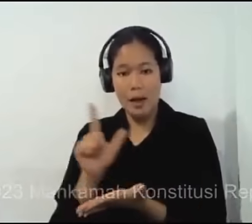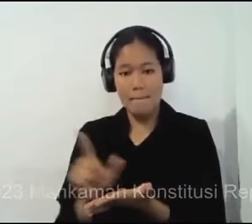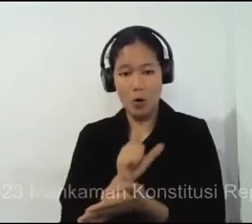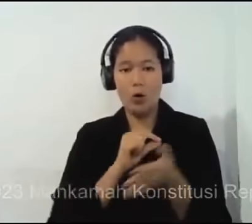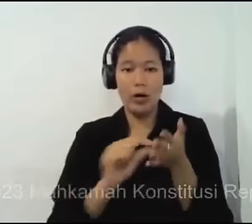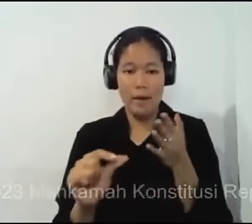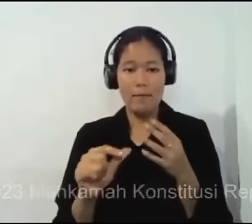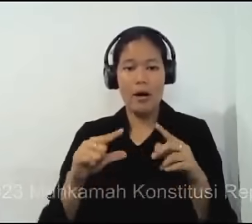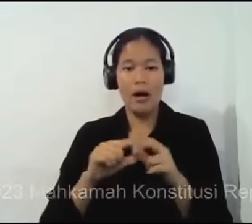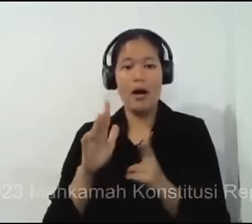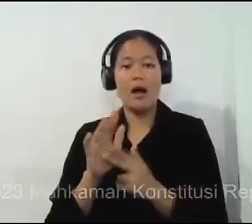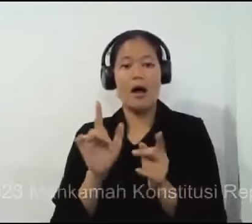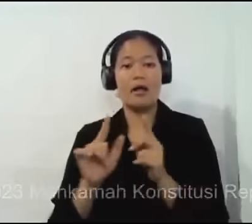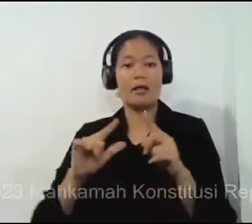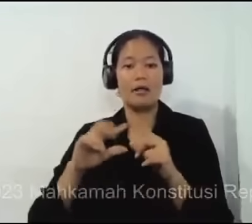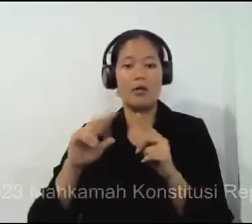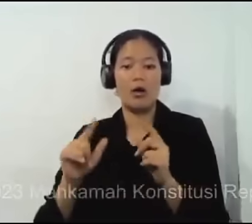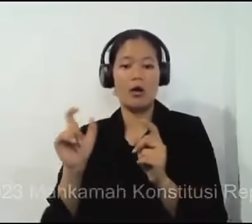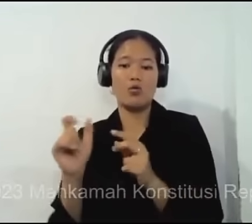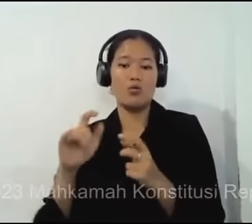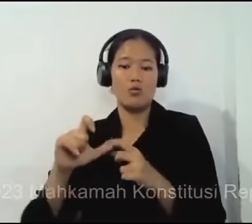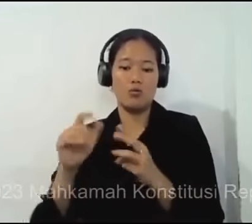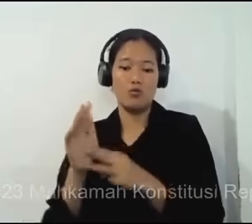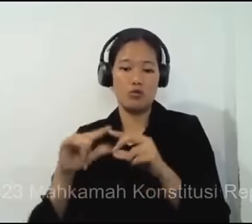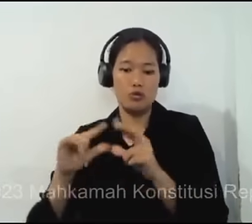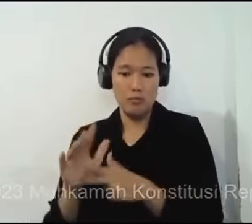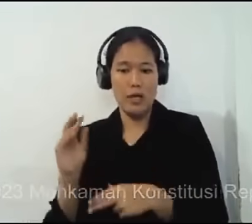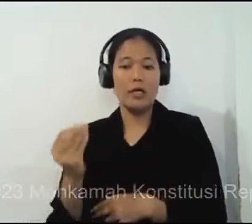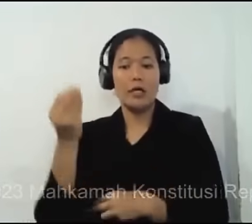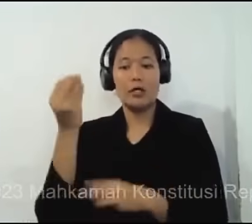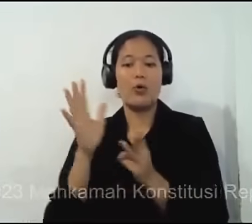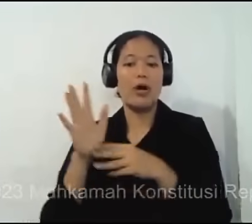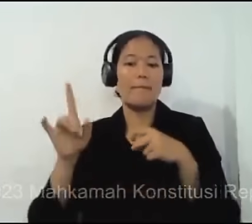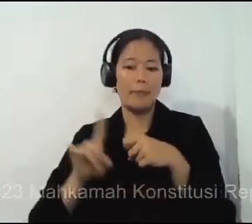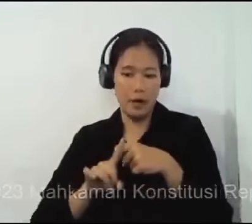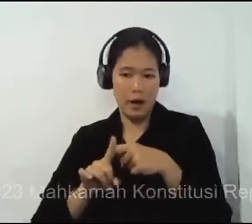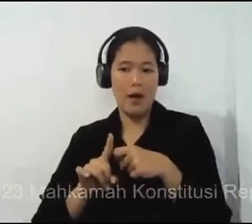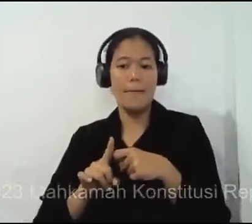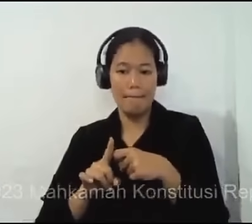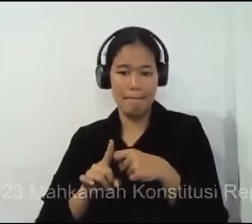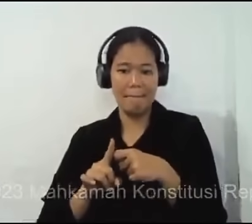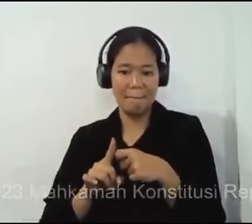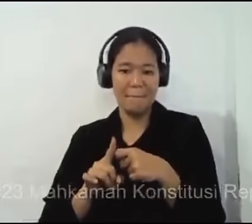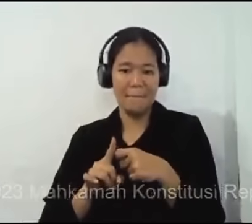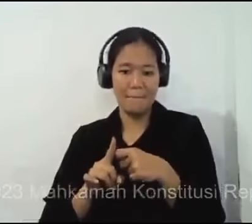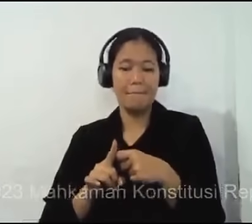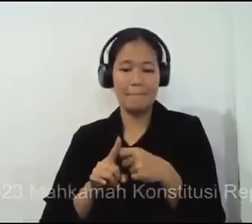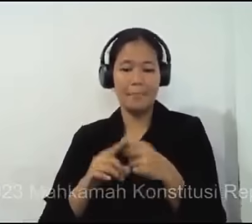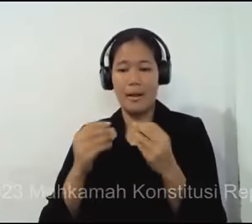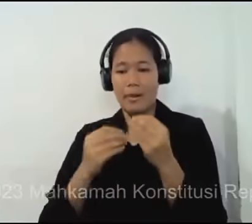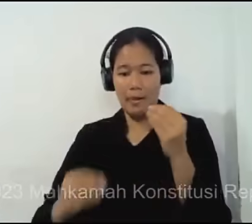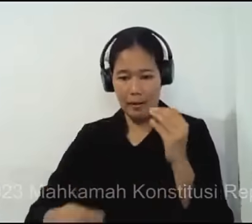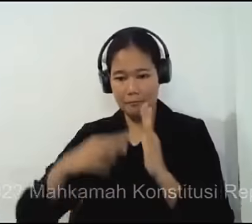Anwar utman Ketua Mahkamah Konstitusi dan seterusnya